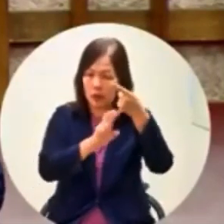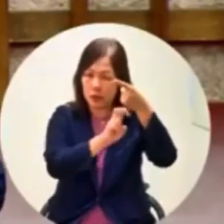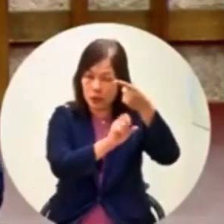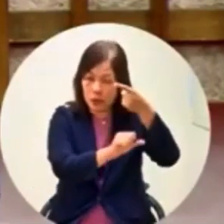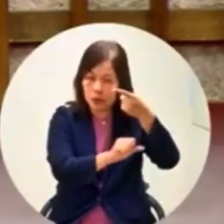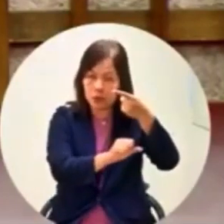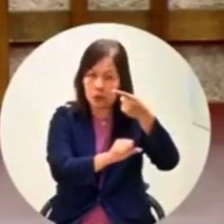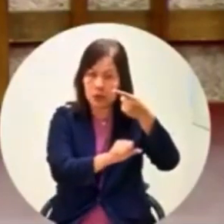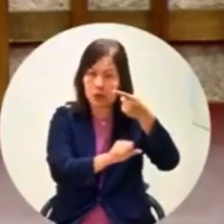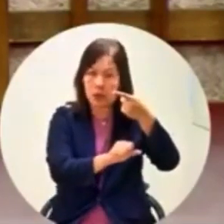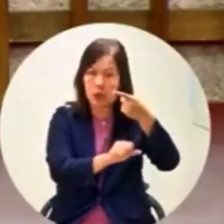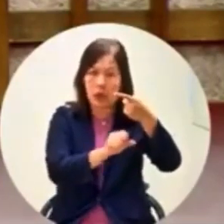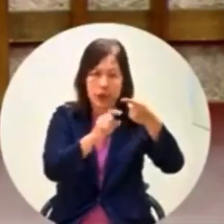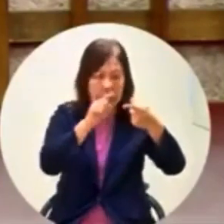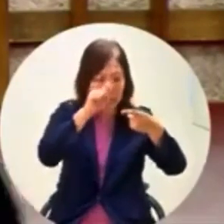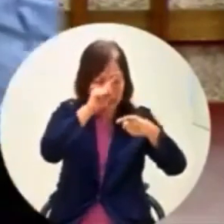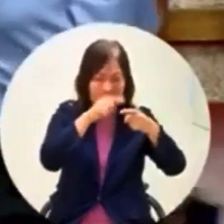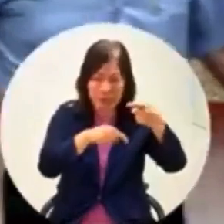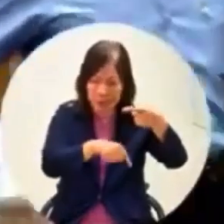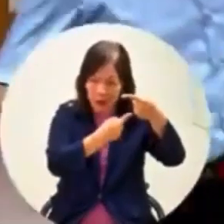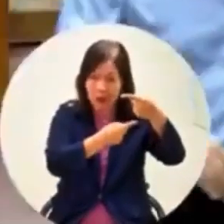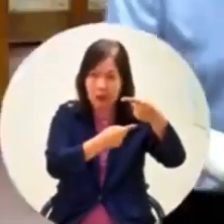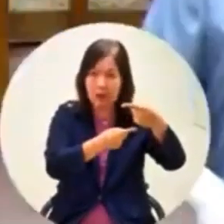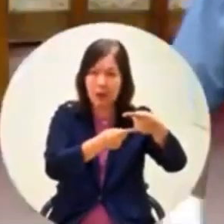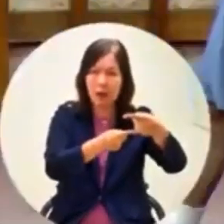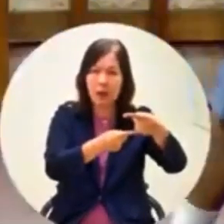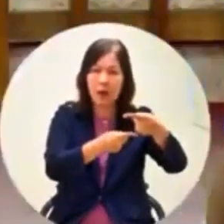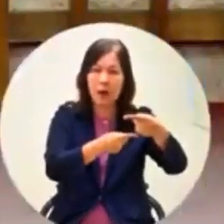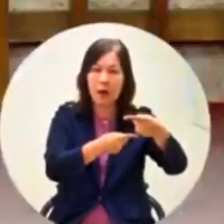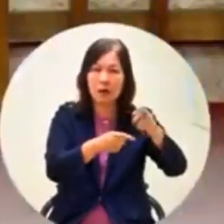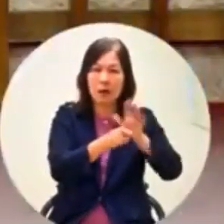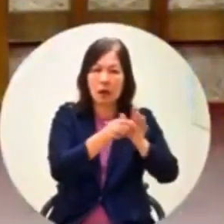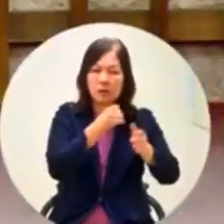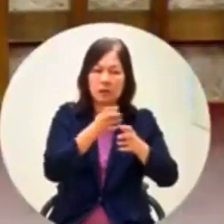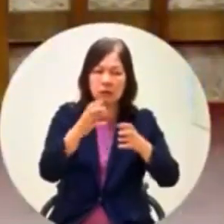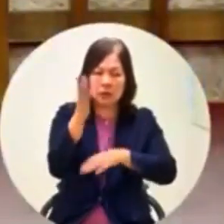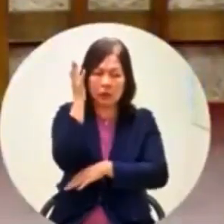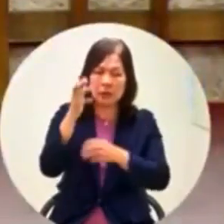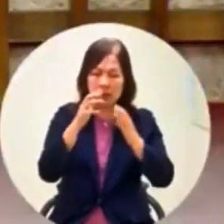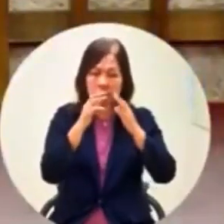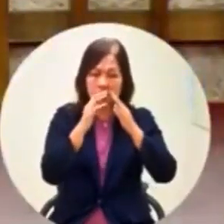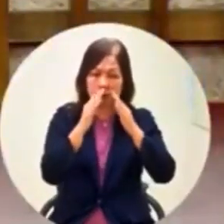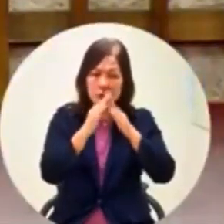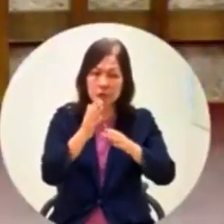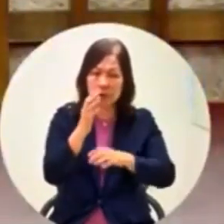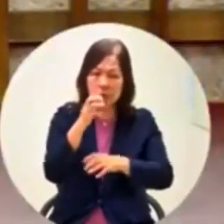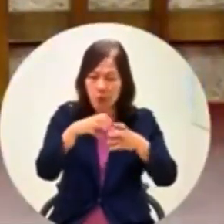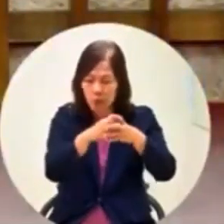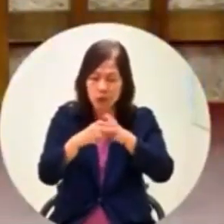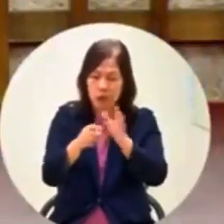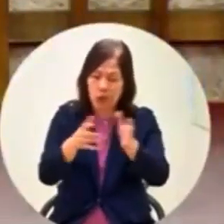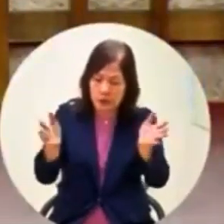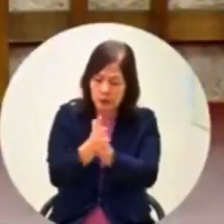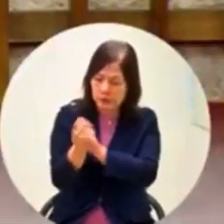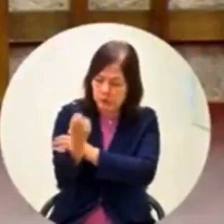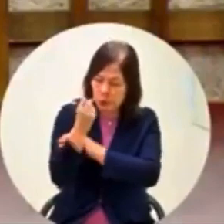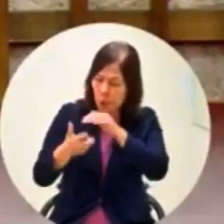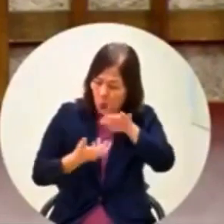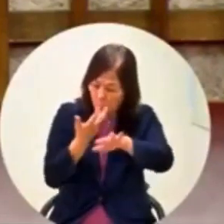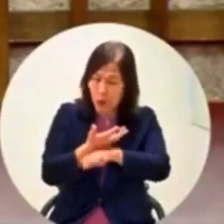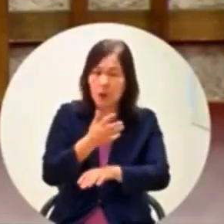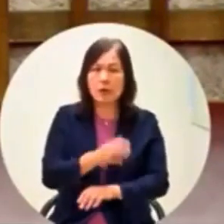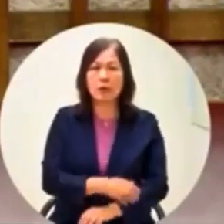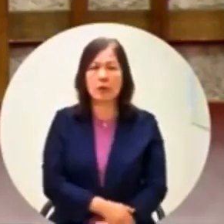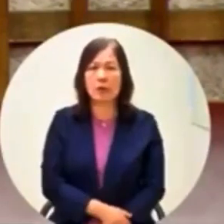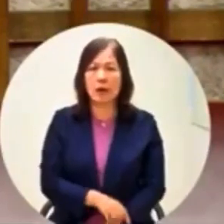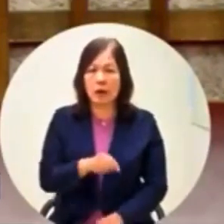月大年初一，也看到整个市府团队的一个共同的努力跟投入，在这个努力